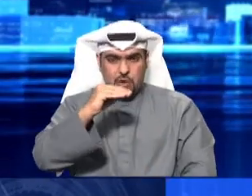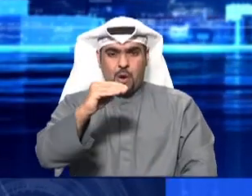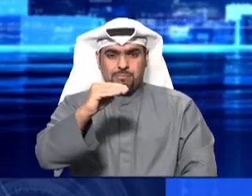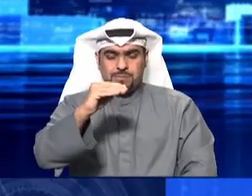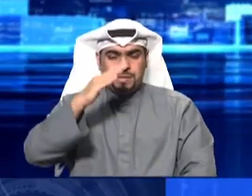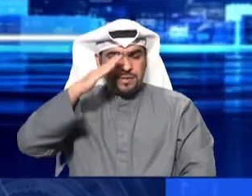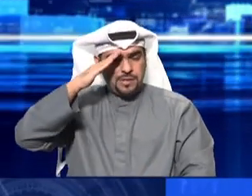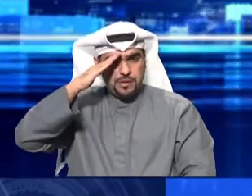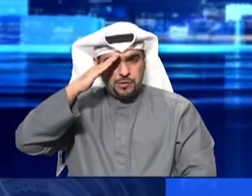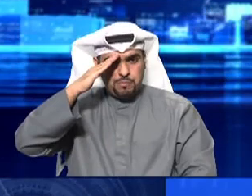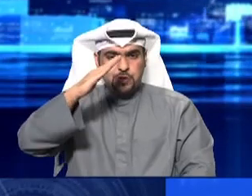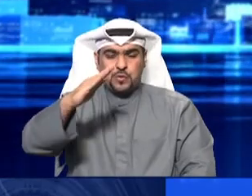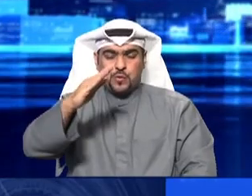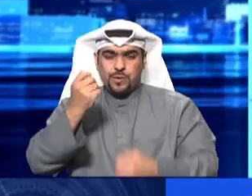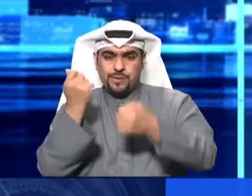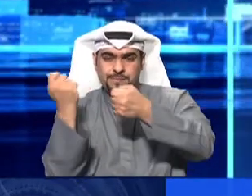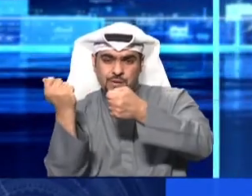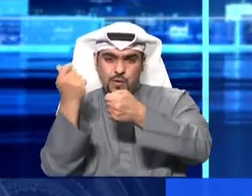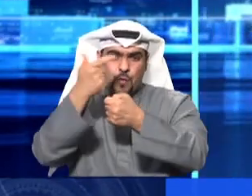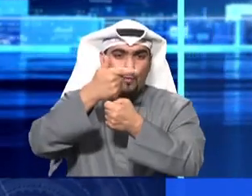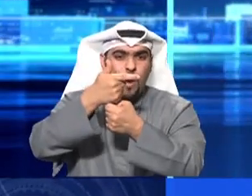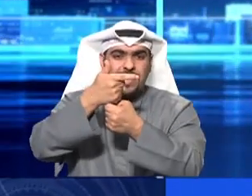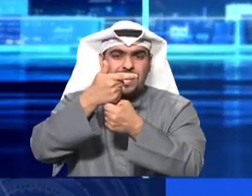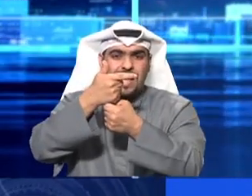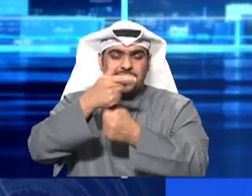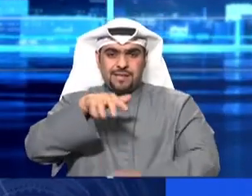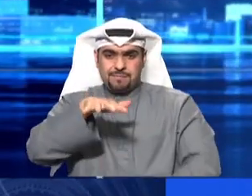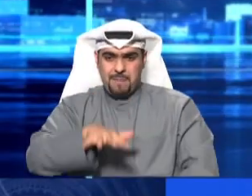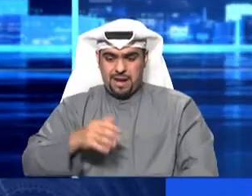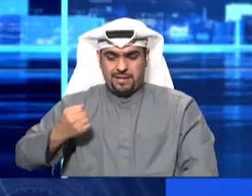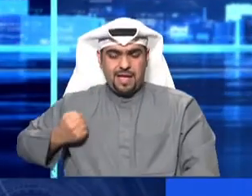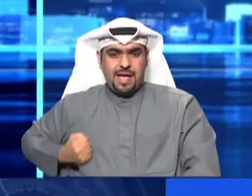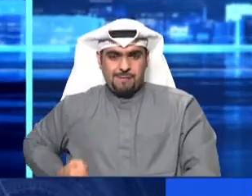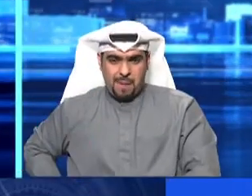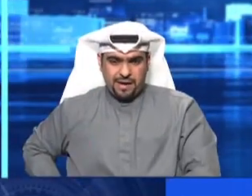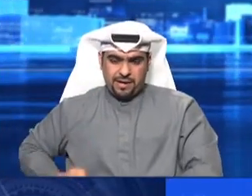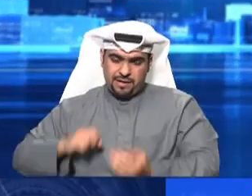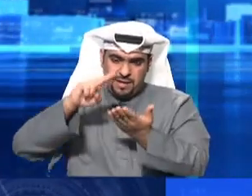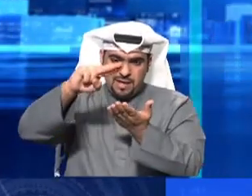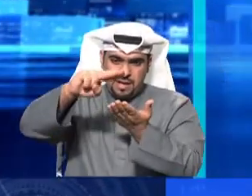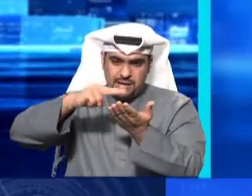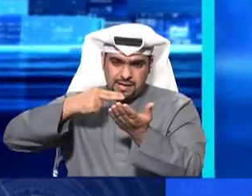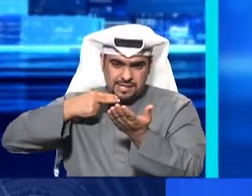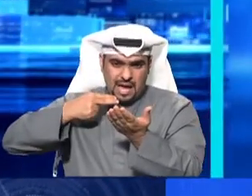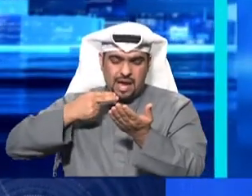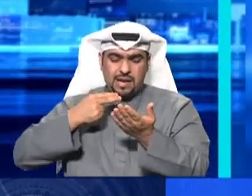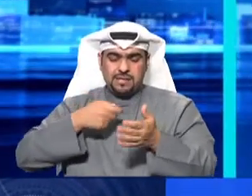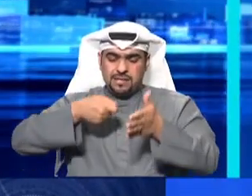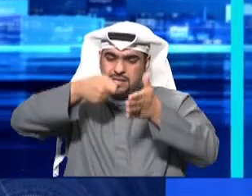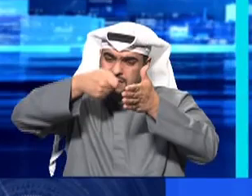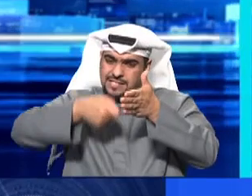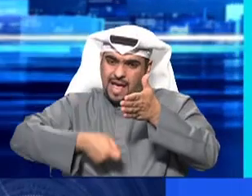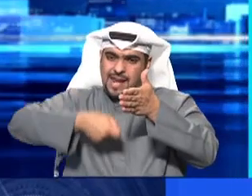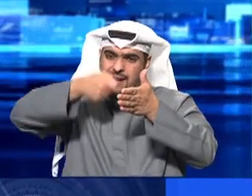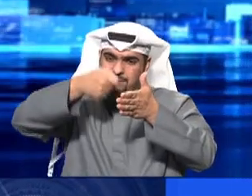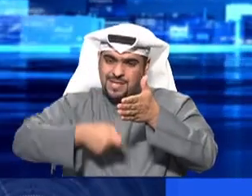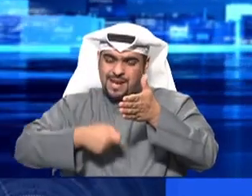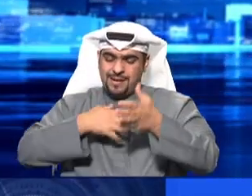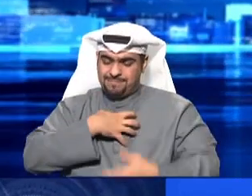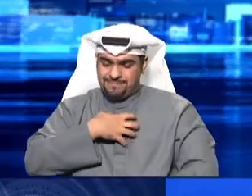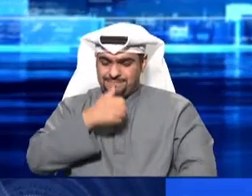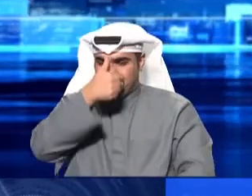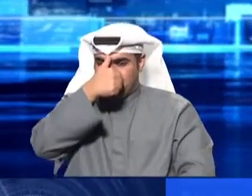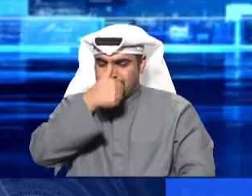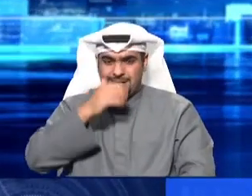ورعاه ببرقية جوابية ضمنها خالص شكره على ما عبر عنه أخوه صاحب السمو الملكي